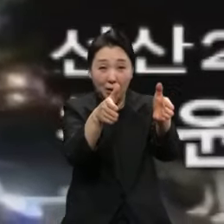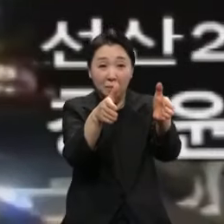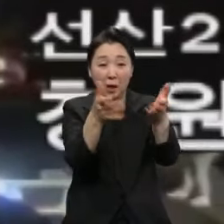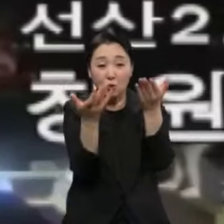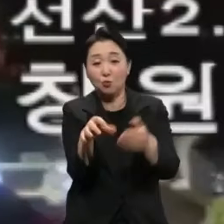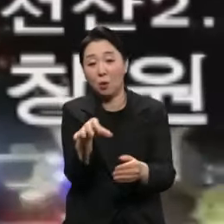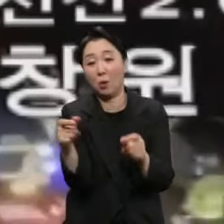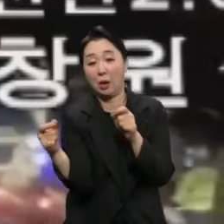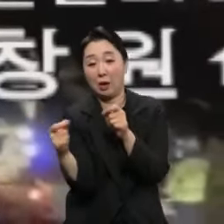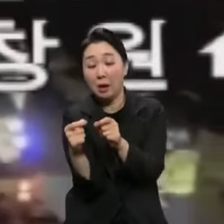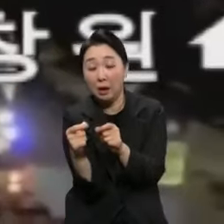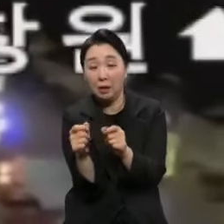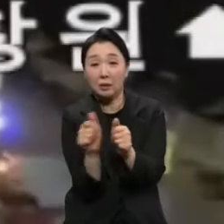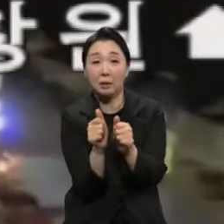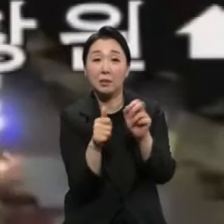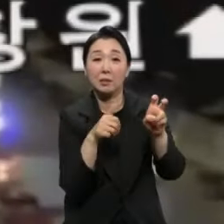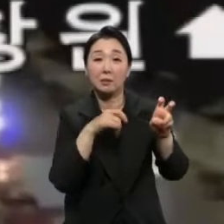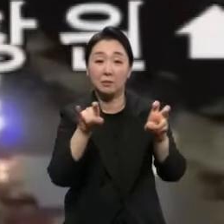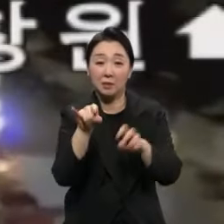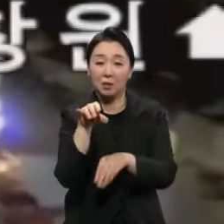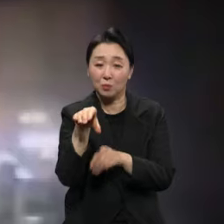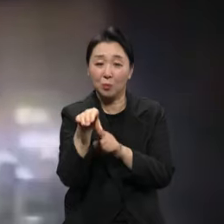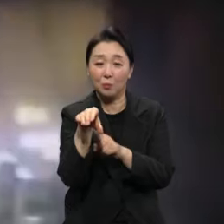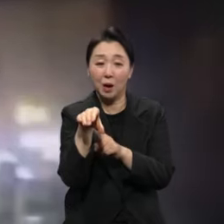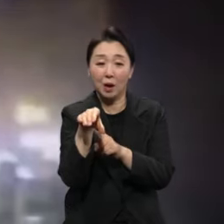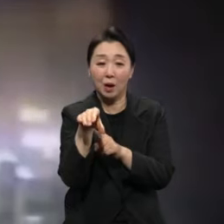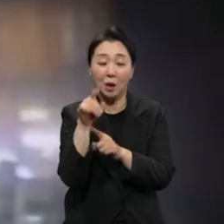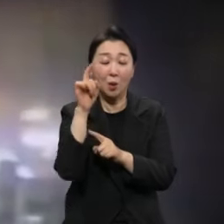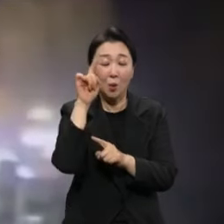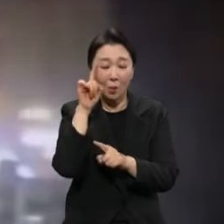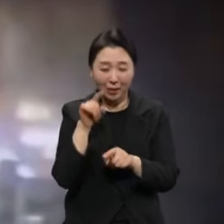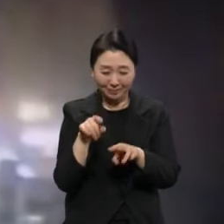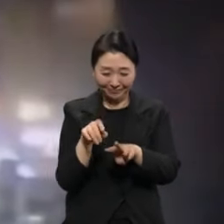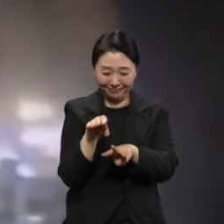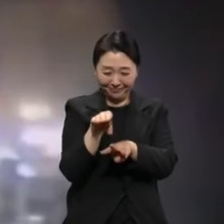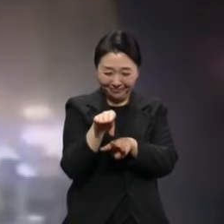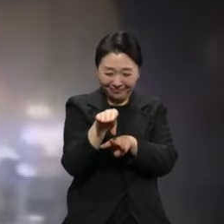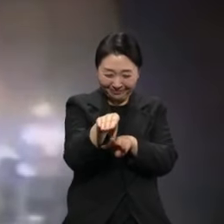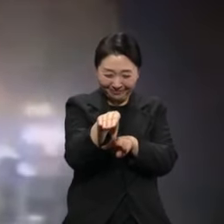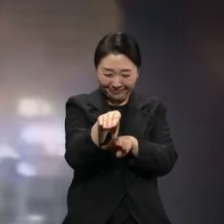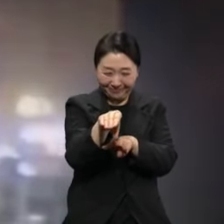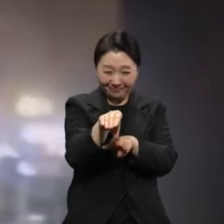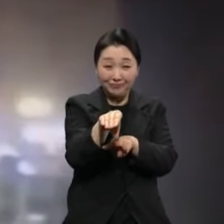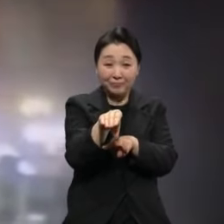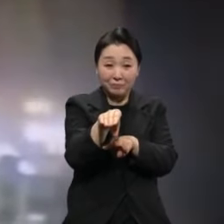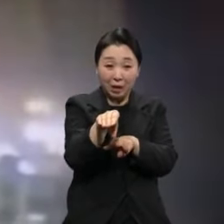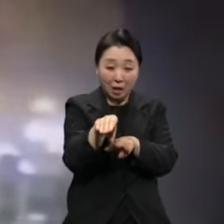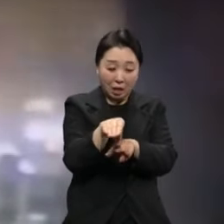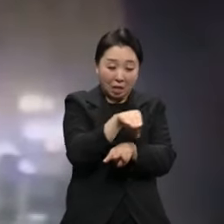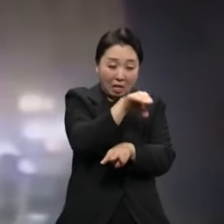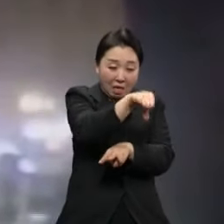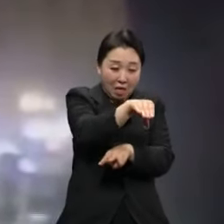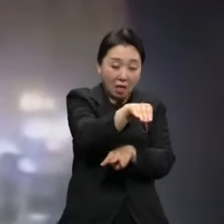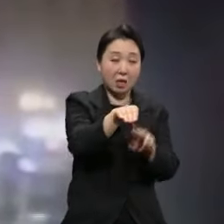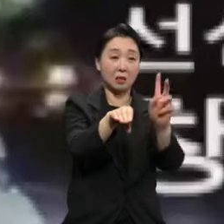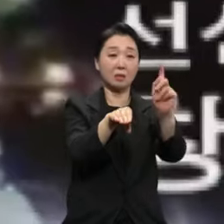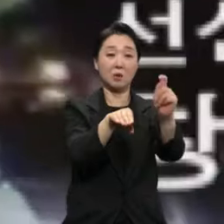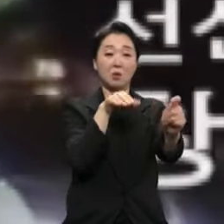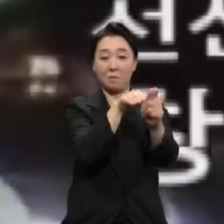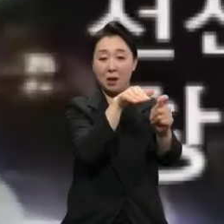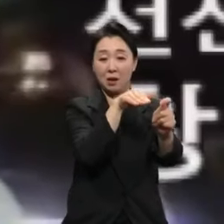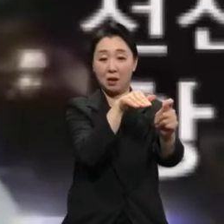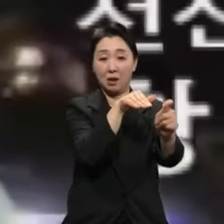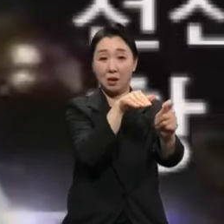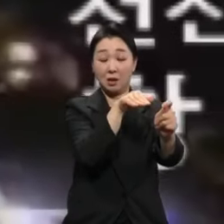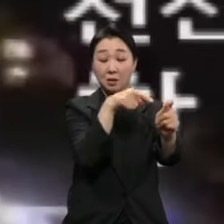근처에서 20대 남성이 몰던 승용차가 2차로를 달리다 차선을 넘어 21톤 화물차를 들이받았습니다.